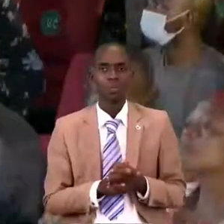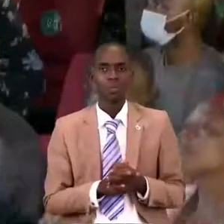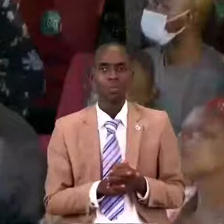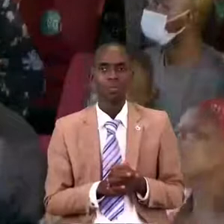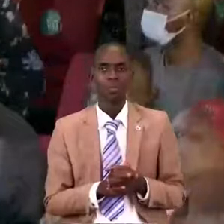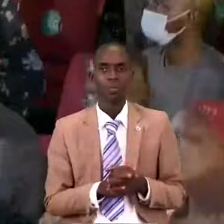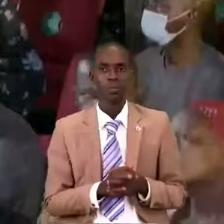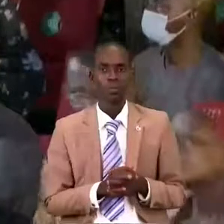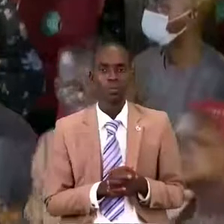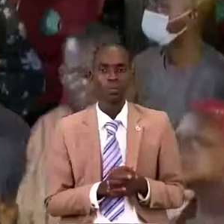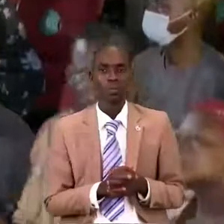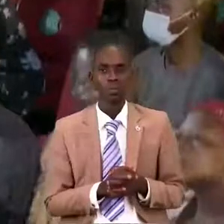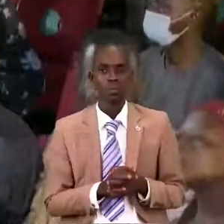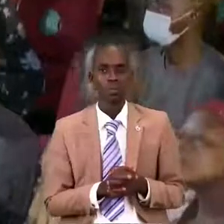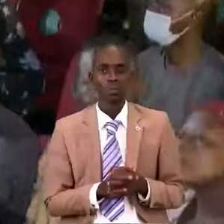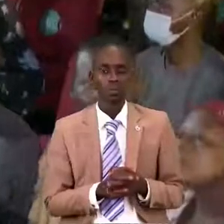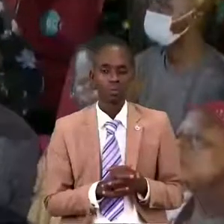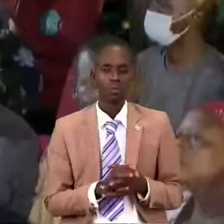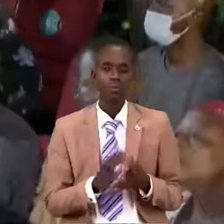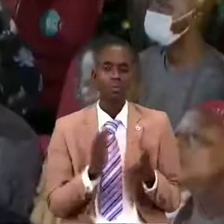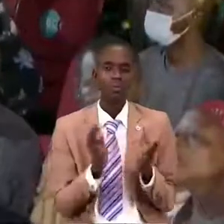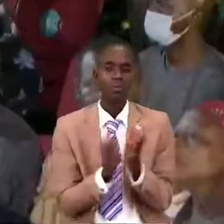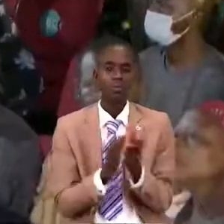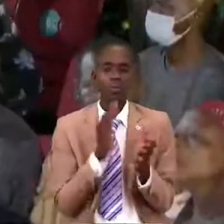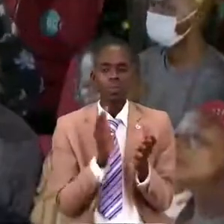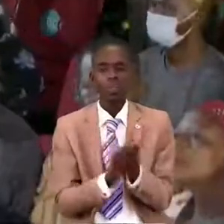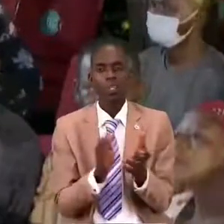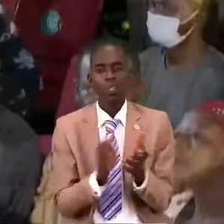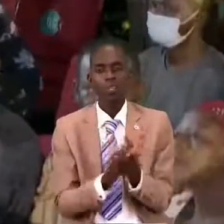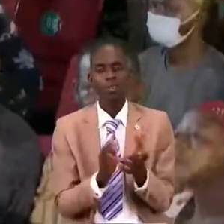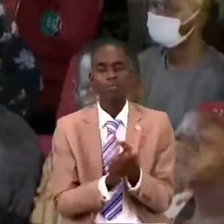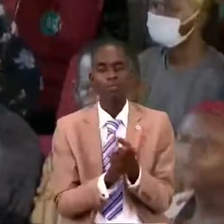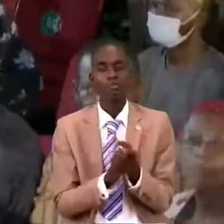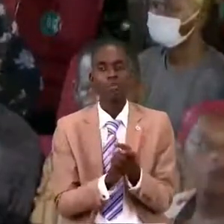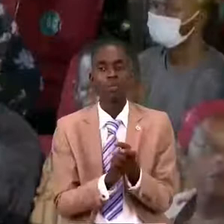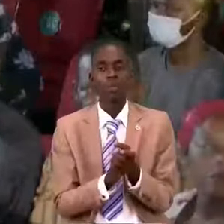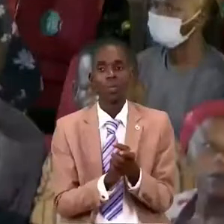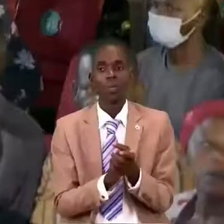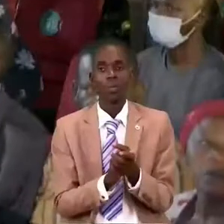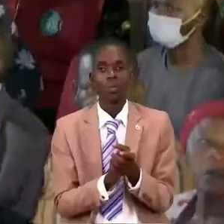Félicitations pour la miséricorde que vous avez reçue. Remplissez les formulaires.